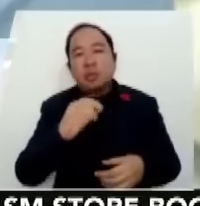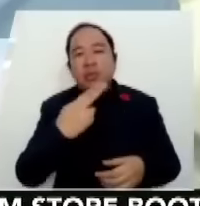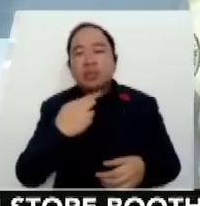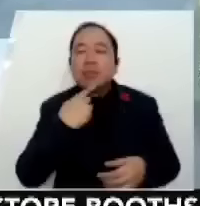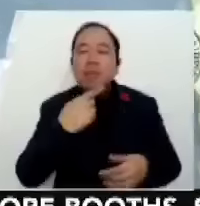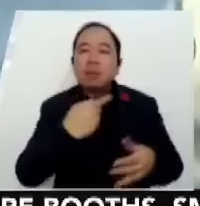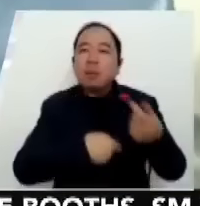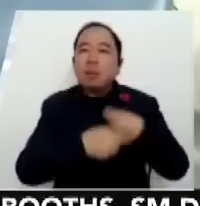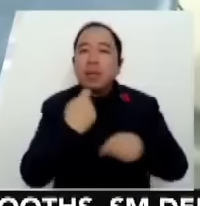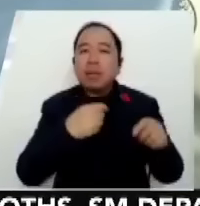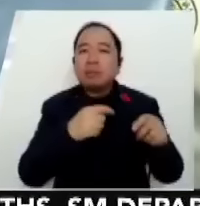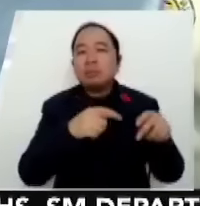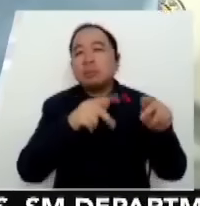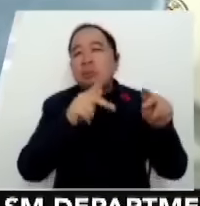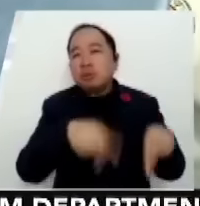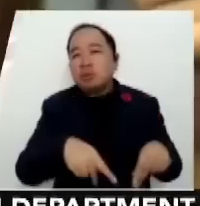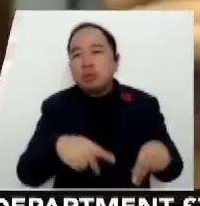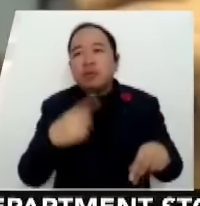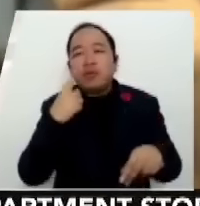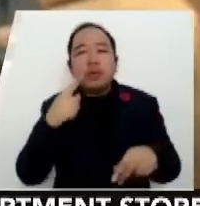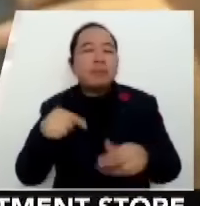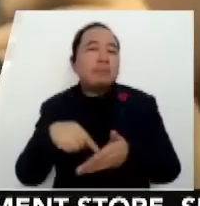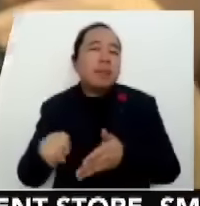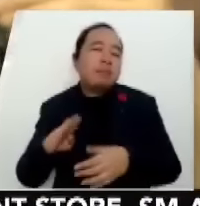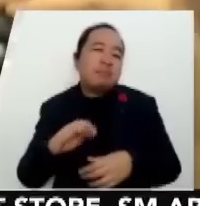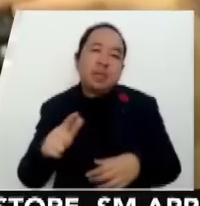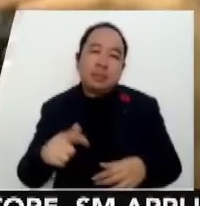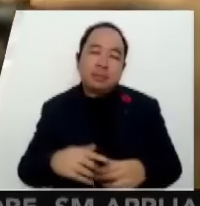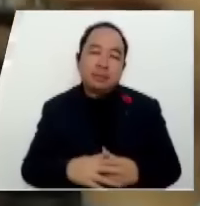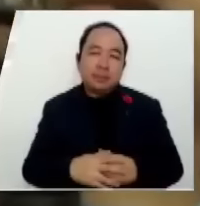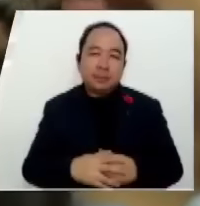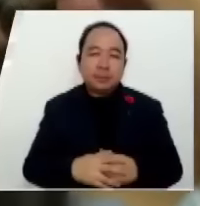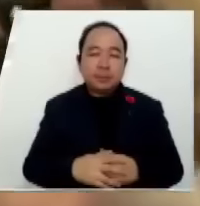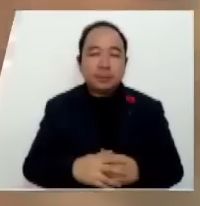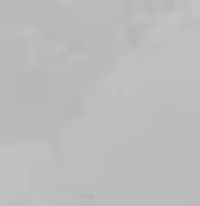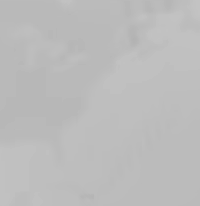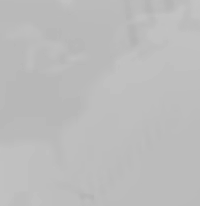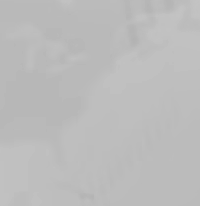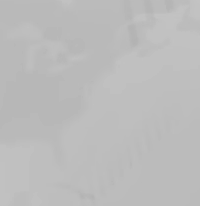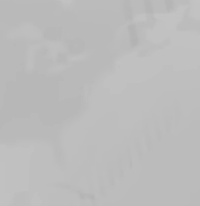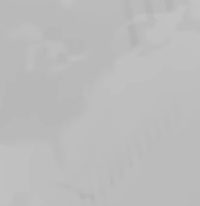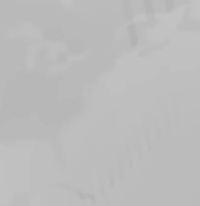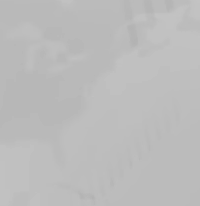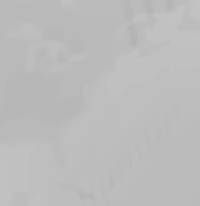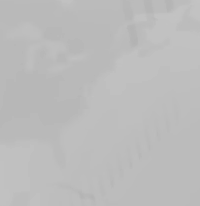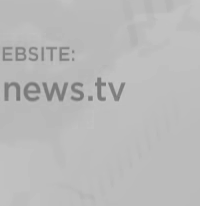Para sa GMA Integrated News, Jonathan Andal, nakatutok, 24 oras.